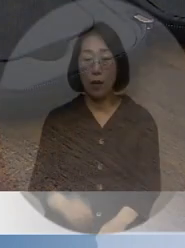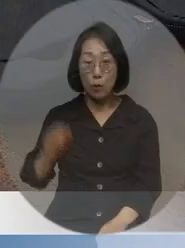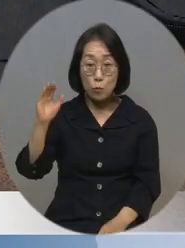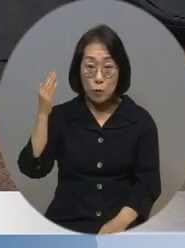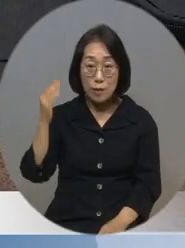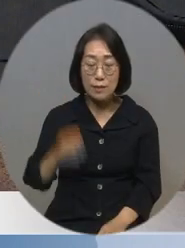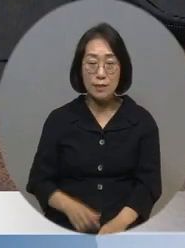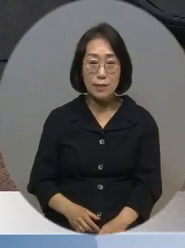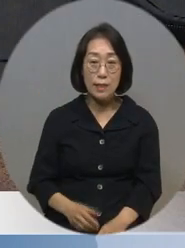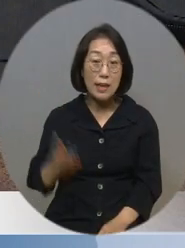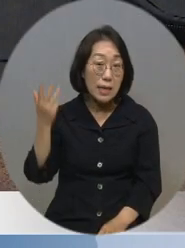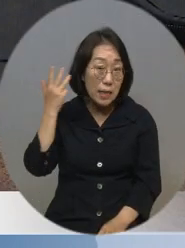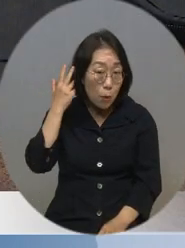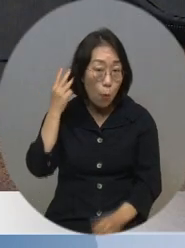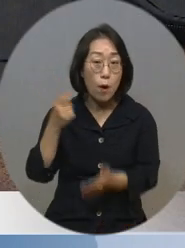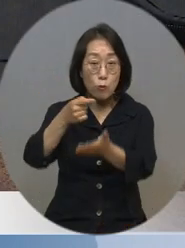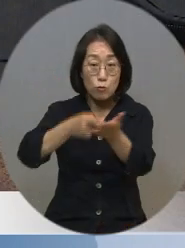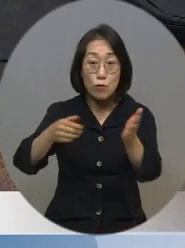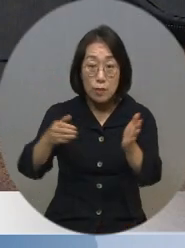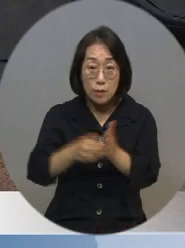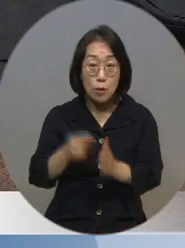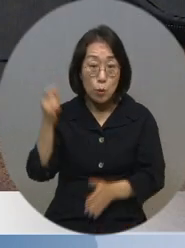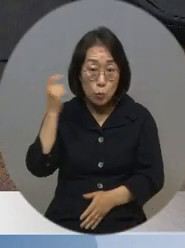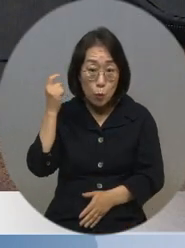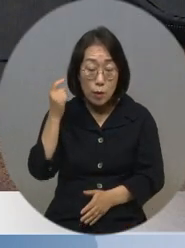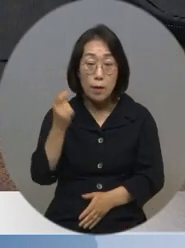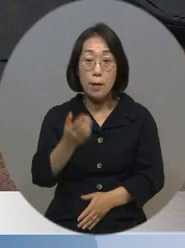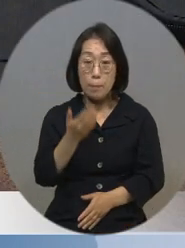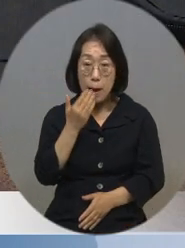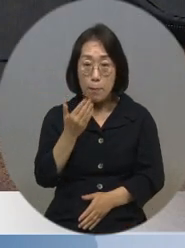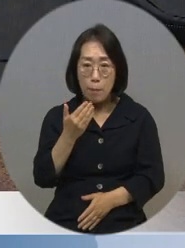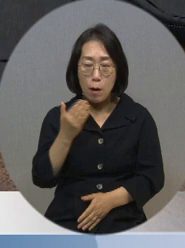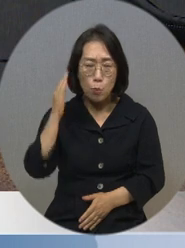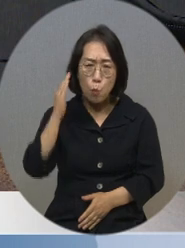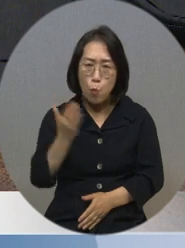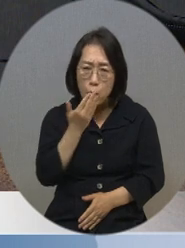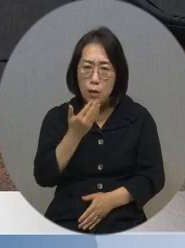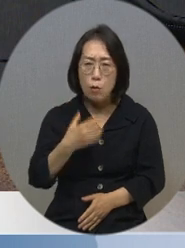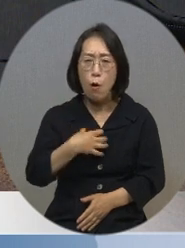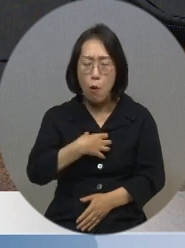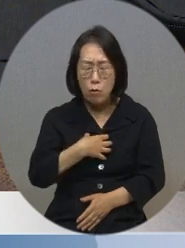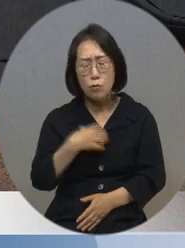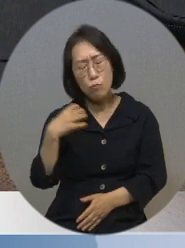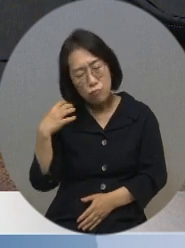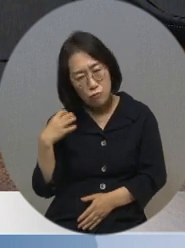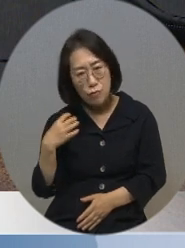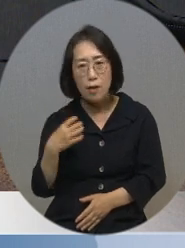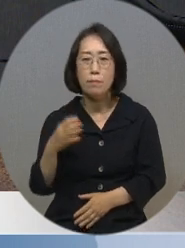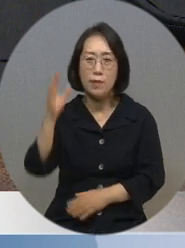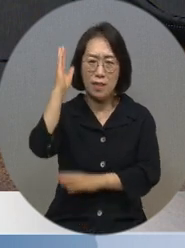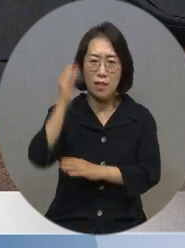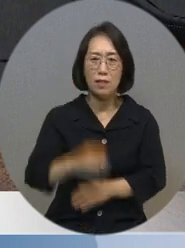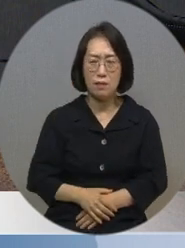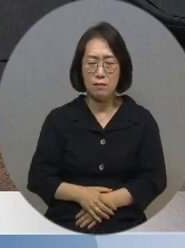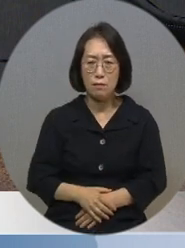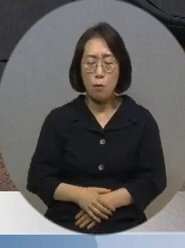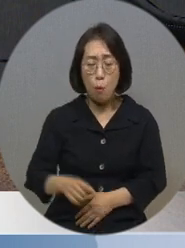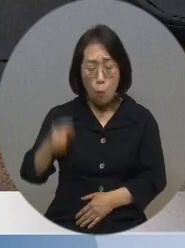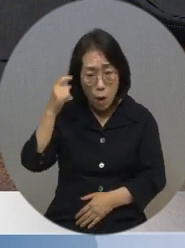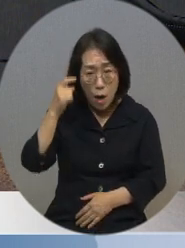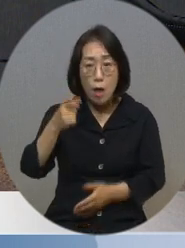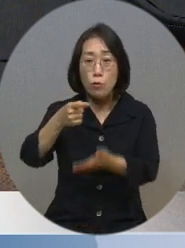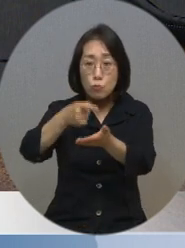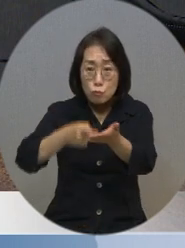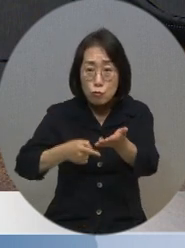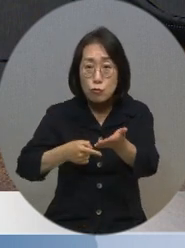최근 인공와우 이식으로 소리를 들을 수 있게 된 청각장애인들의 걱정과 부담의 목소리가 커지고 있습니다. 이유는 인공와우